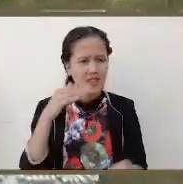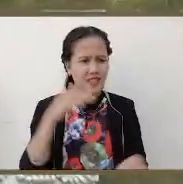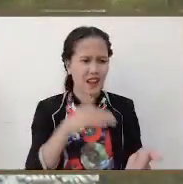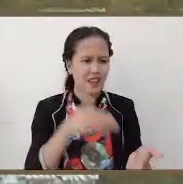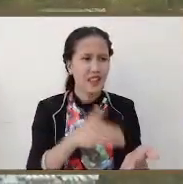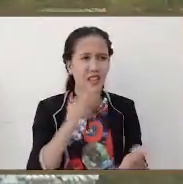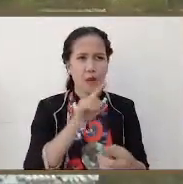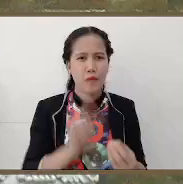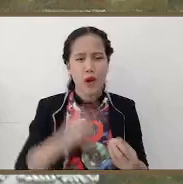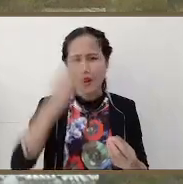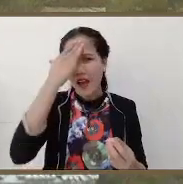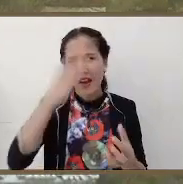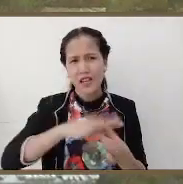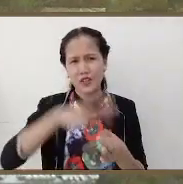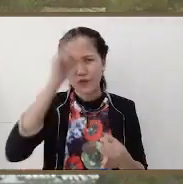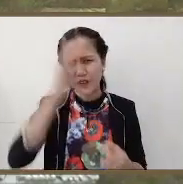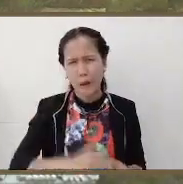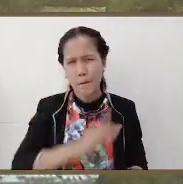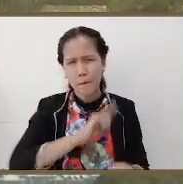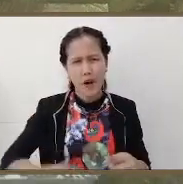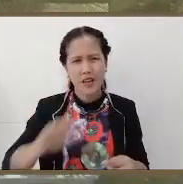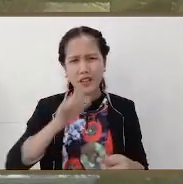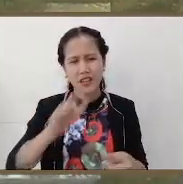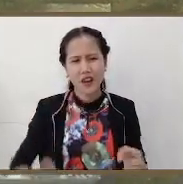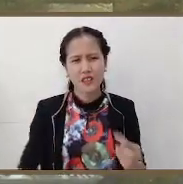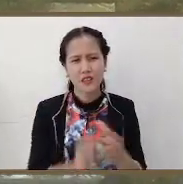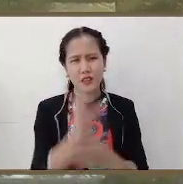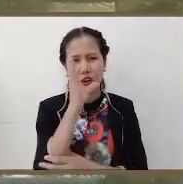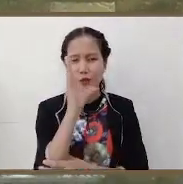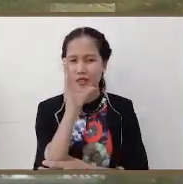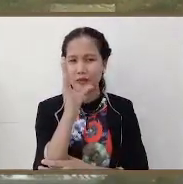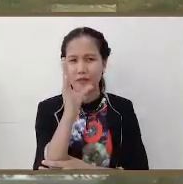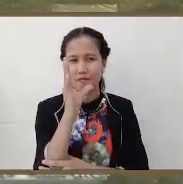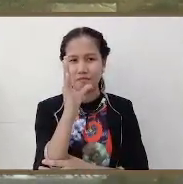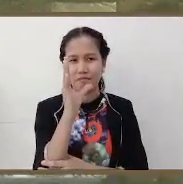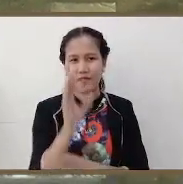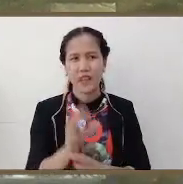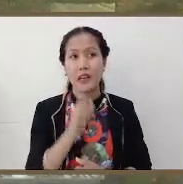ng Diyos, pero hindi tayo lumalago sa knowledge ng Diyos.